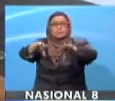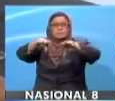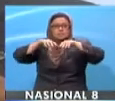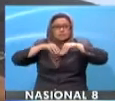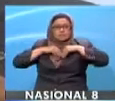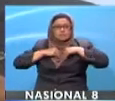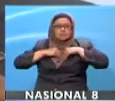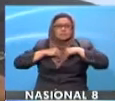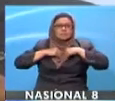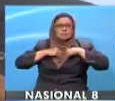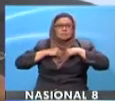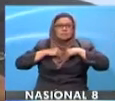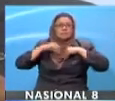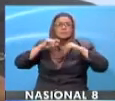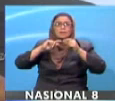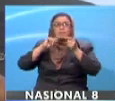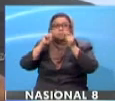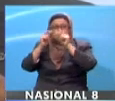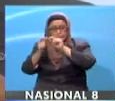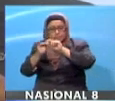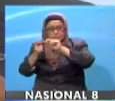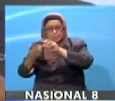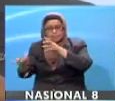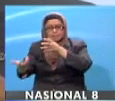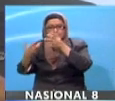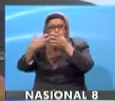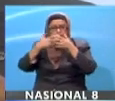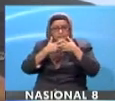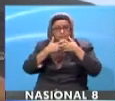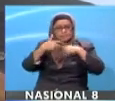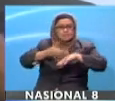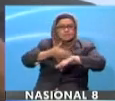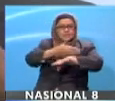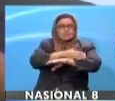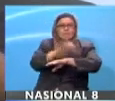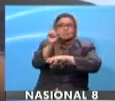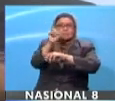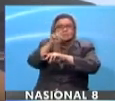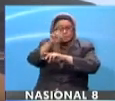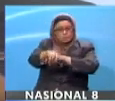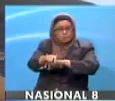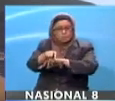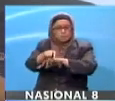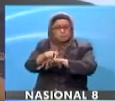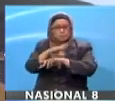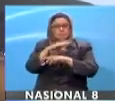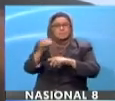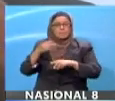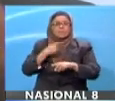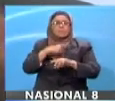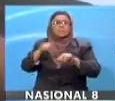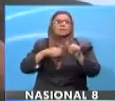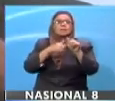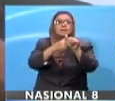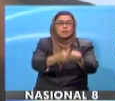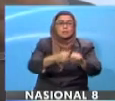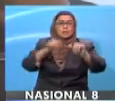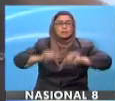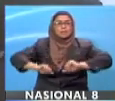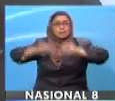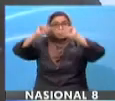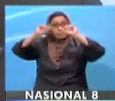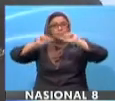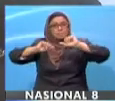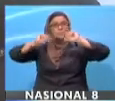membuat pembaikan di mana perlu. Kita perlu improve the system, perlu update, perlu kemas